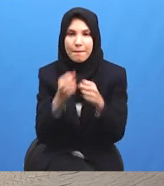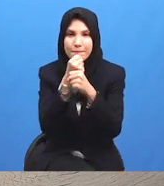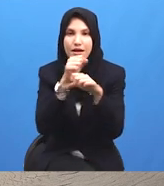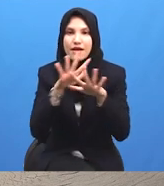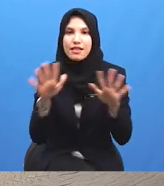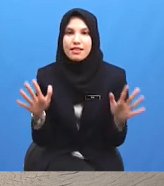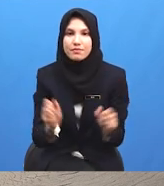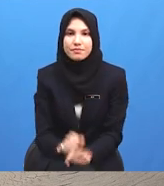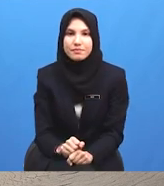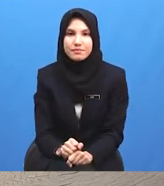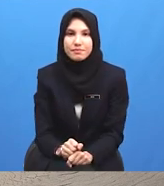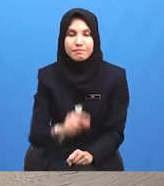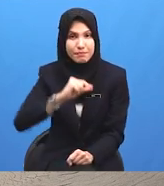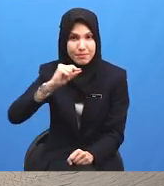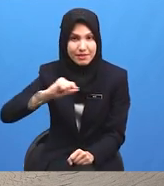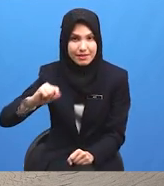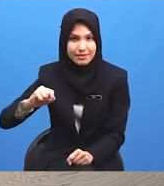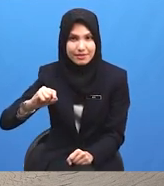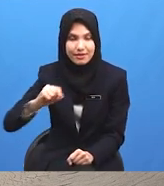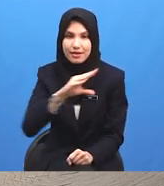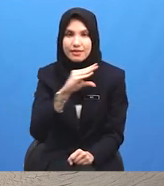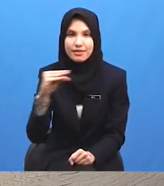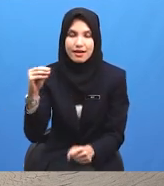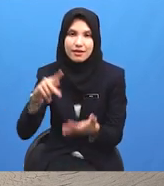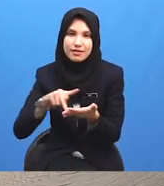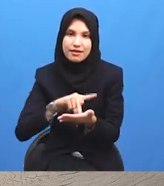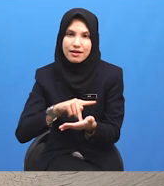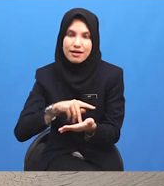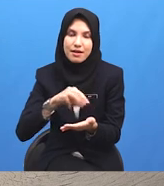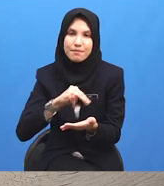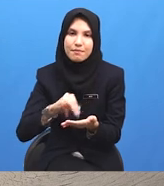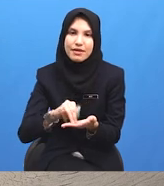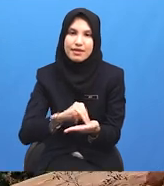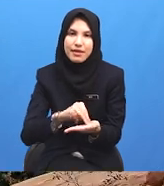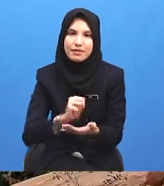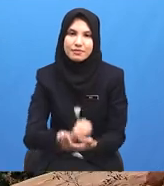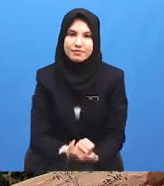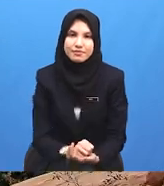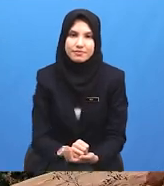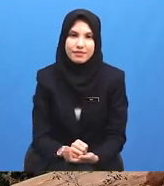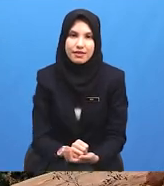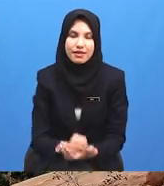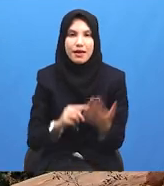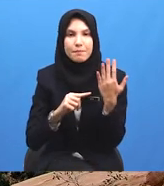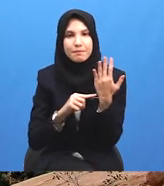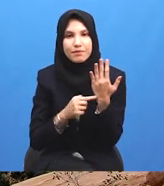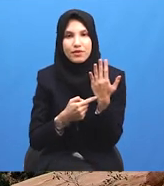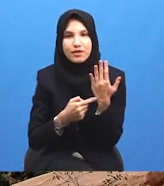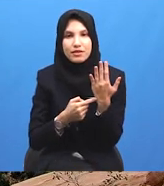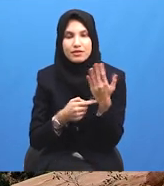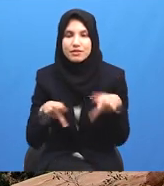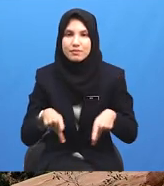balon, pen penanda dan kad manila. Mula-mula, kita